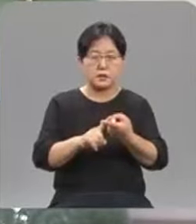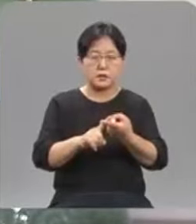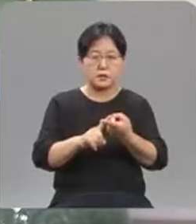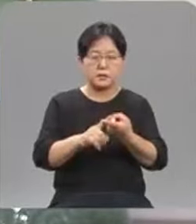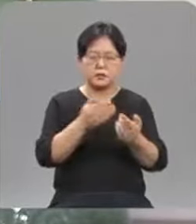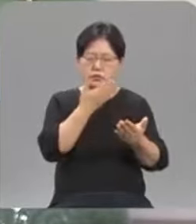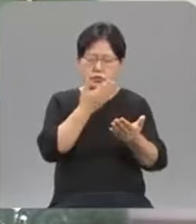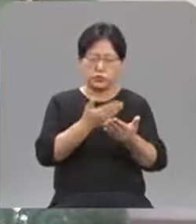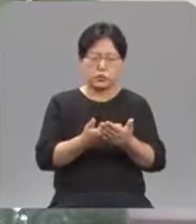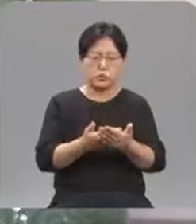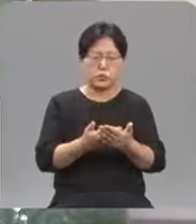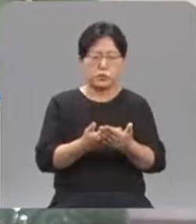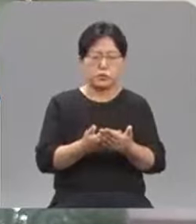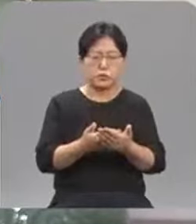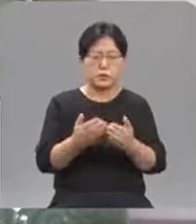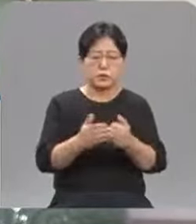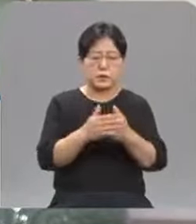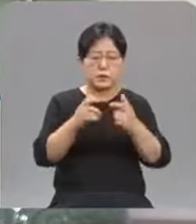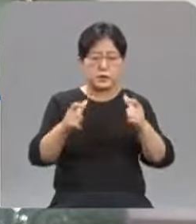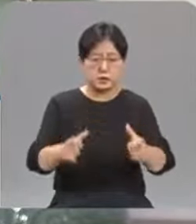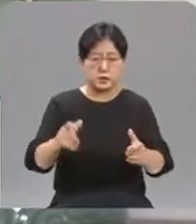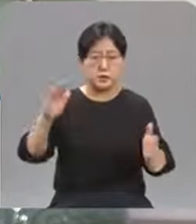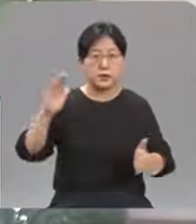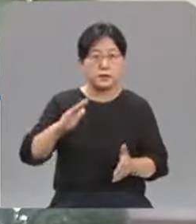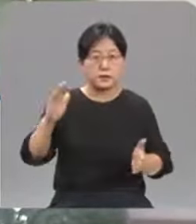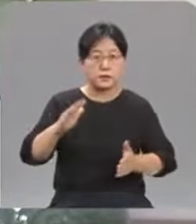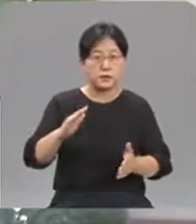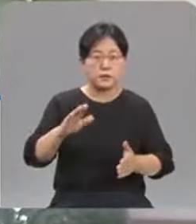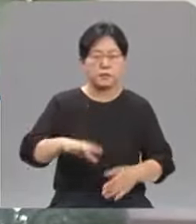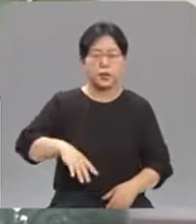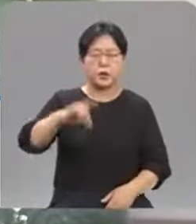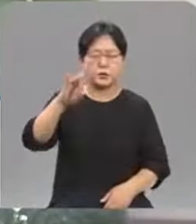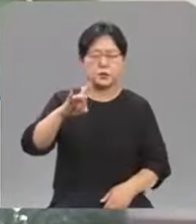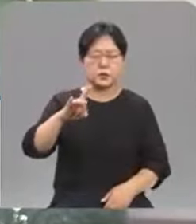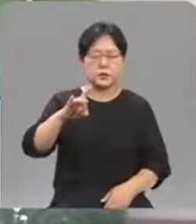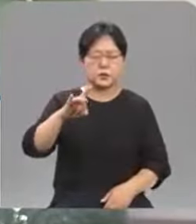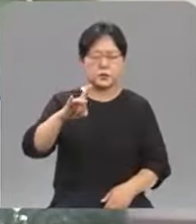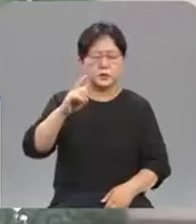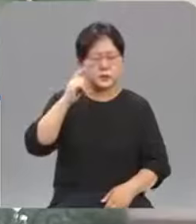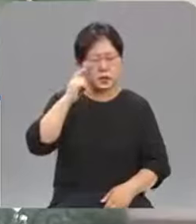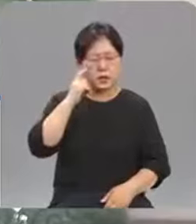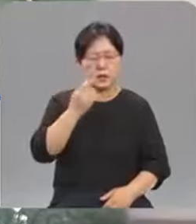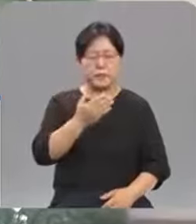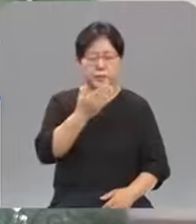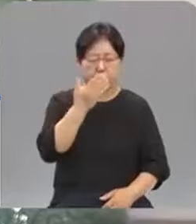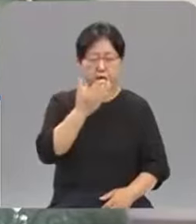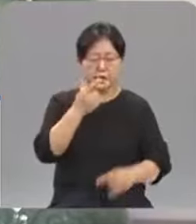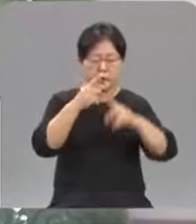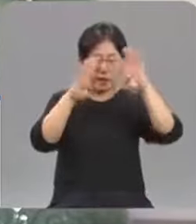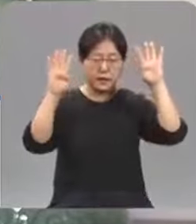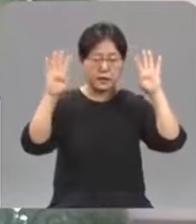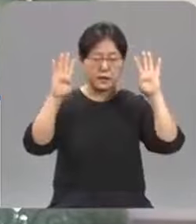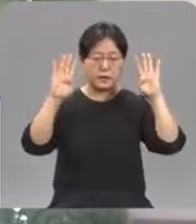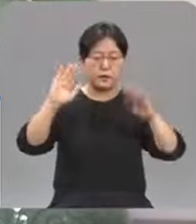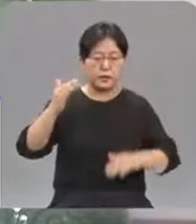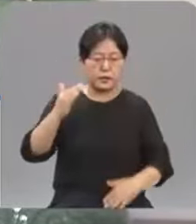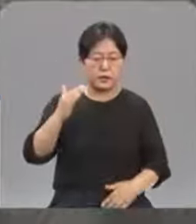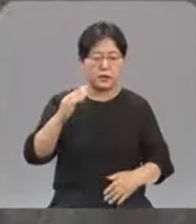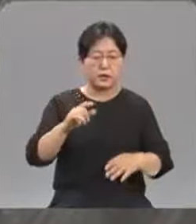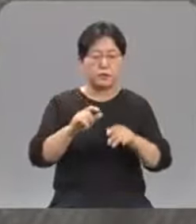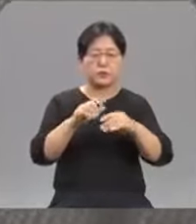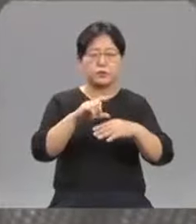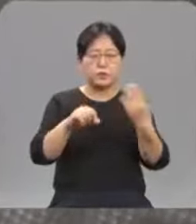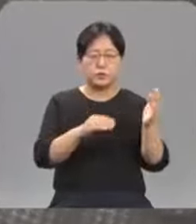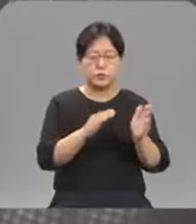굉장히 중요한 것 같습니다. 이 지역에 있는 학생들이 우선적으로 생각할 수 있는 그런 대학이 될 수